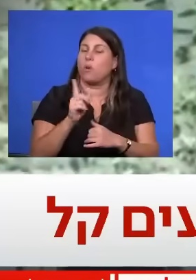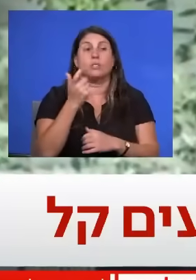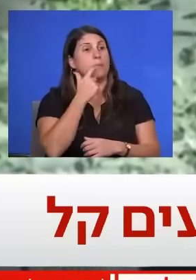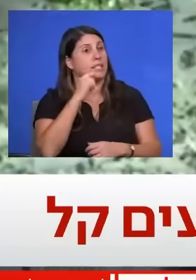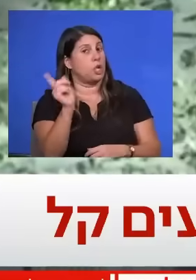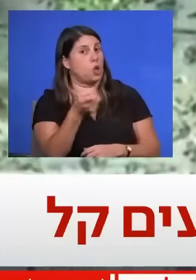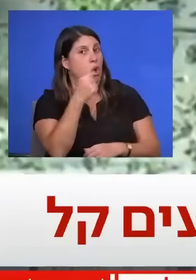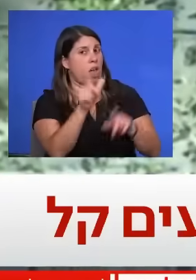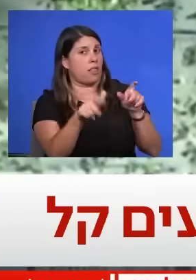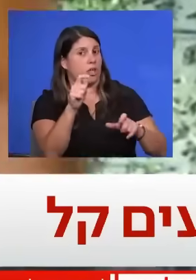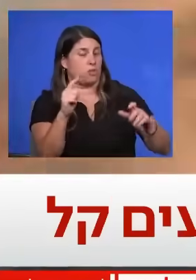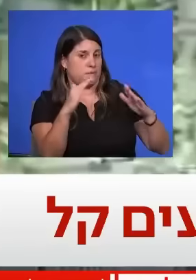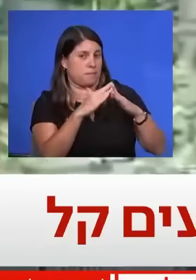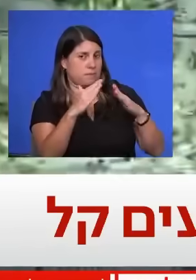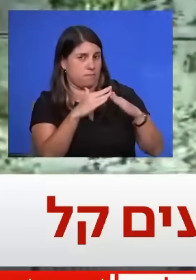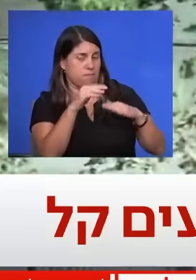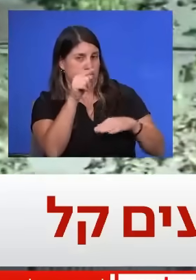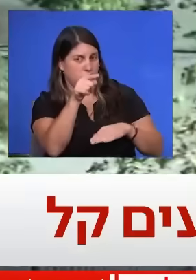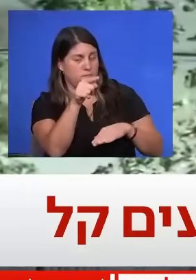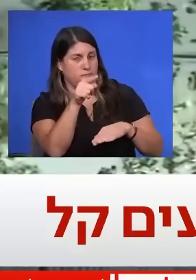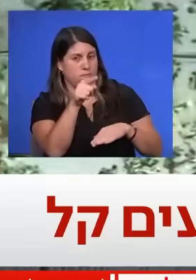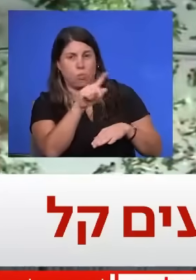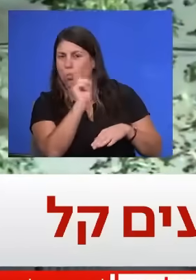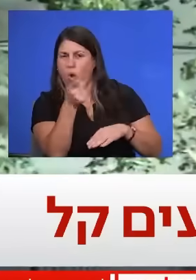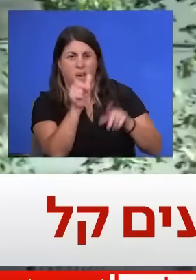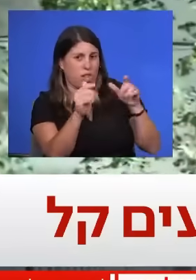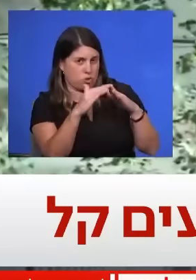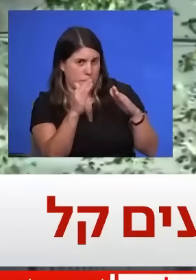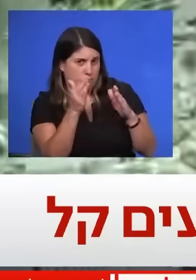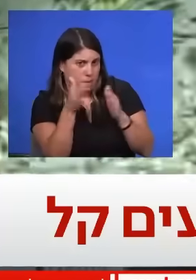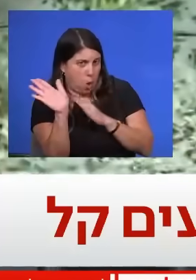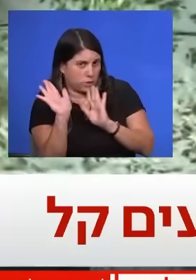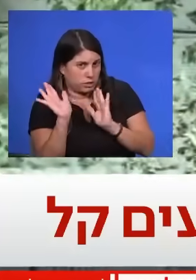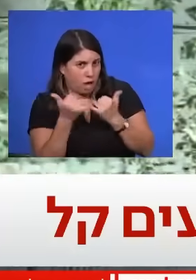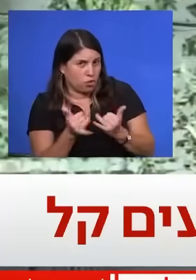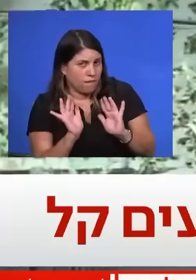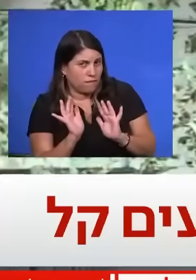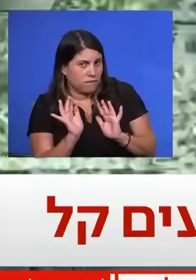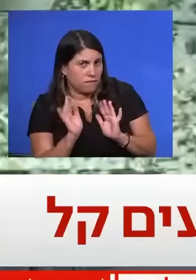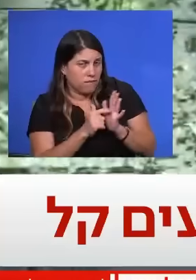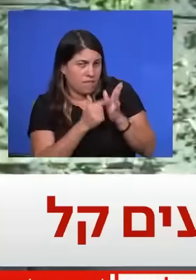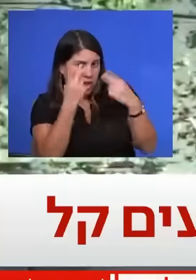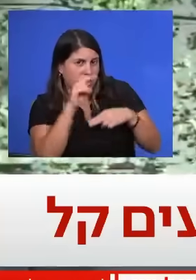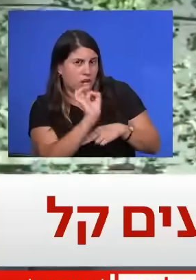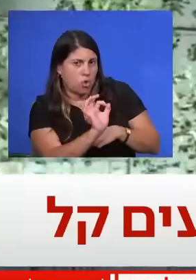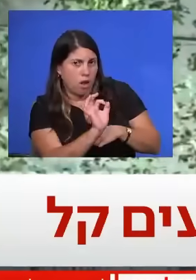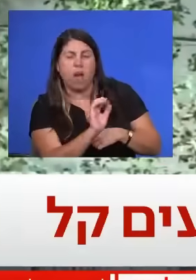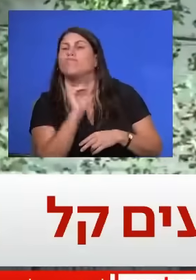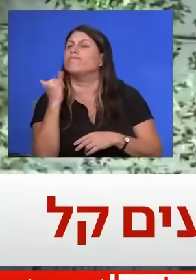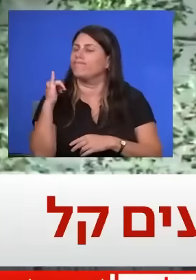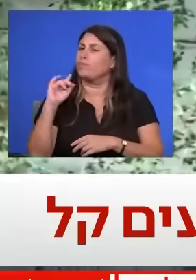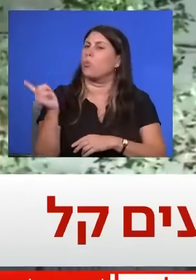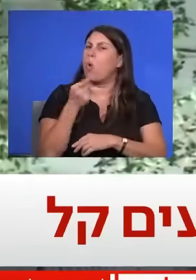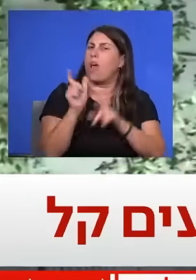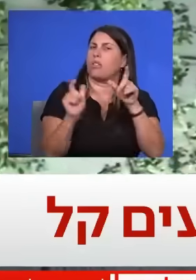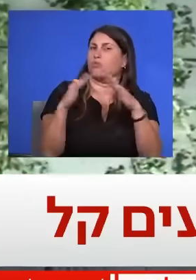שאנחנו מבינים, כל הדיירים בחוץ כרגע. לפי הבנתך. כל הדיירים מהבניין בחוץ,